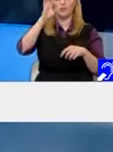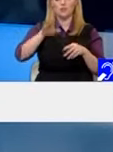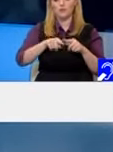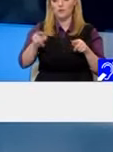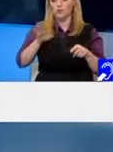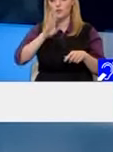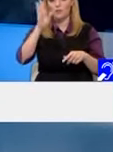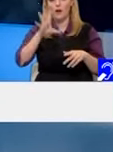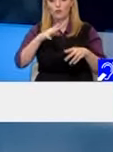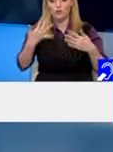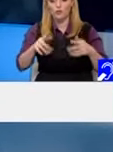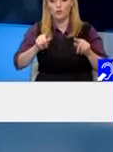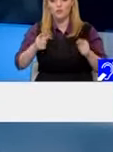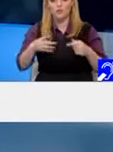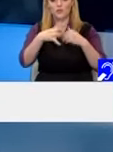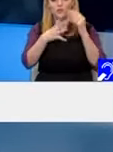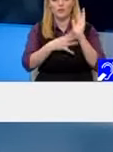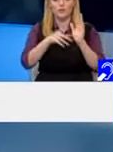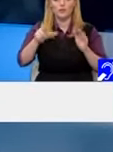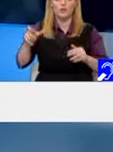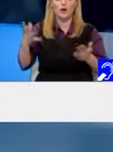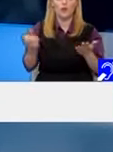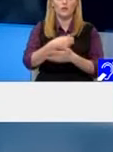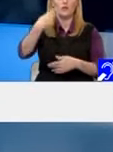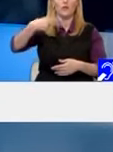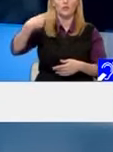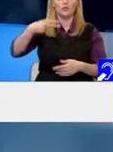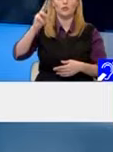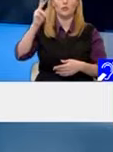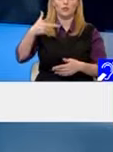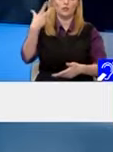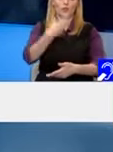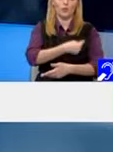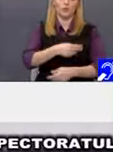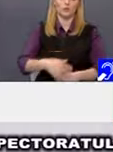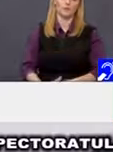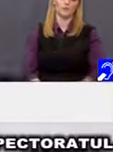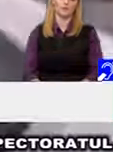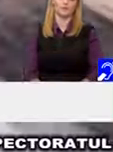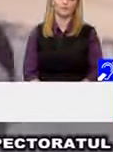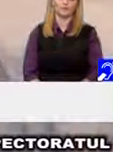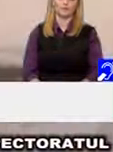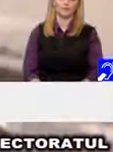fost reținute peste 19 persoane și ridicate peste 20 de kilograme de droguri.